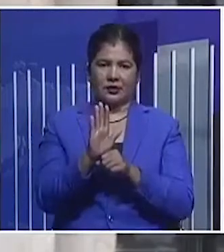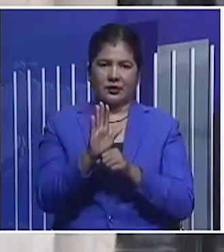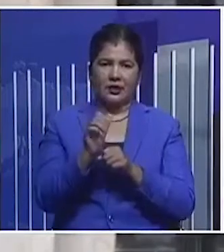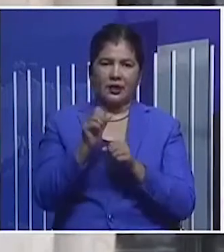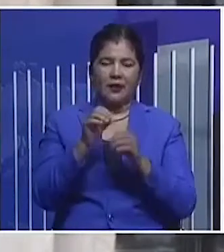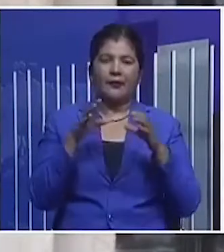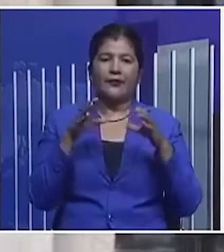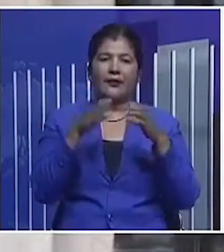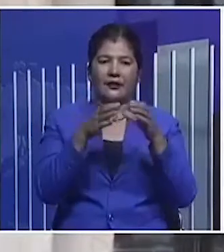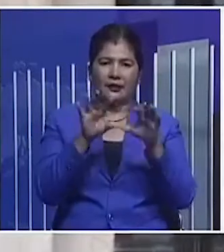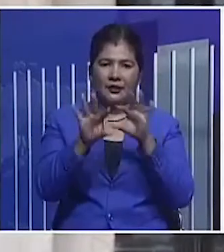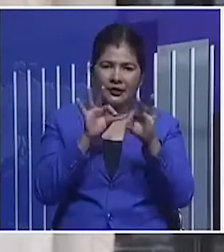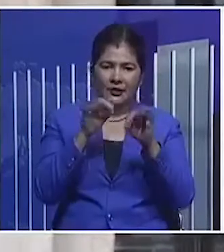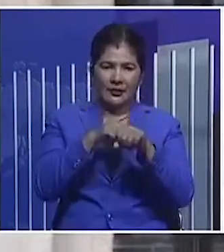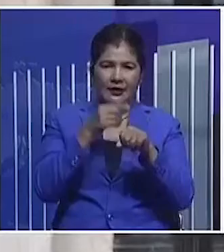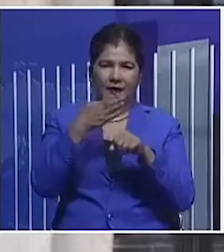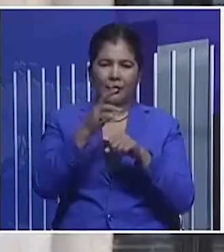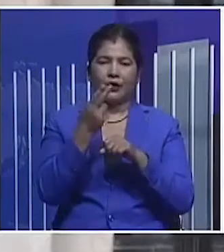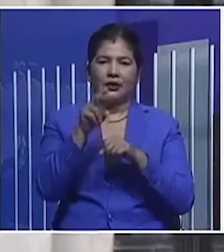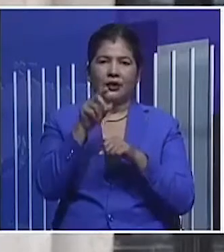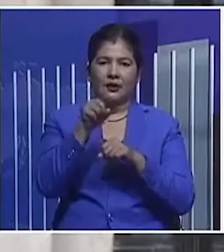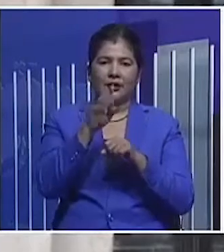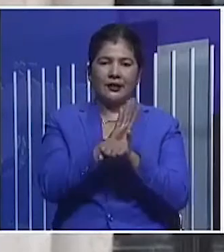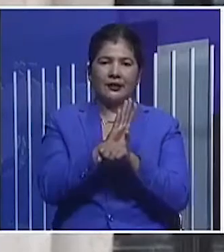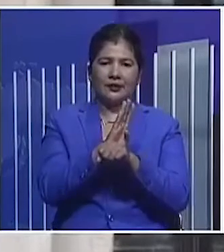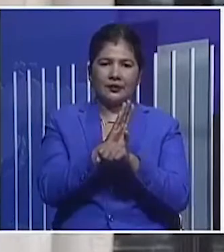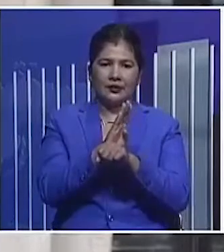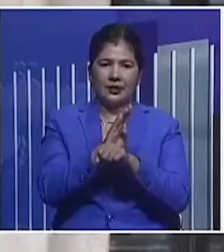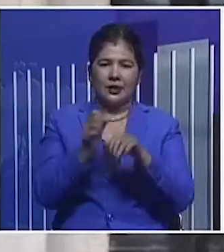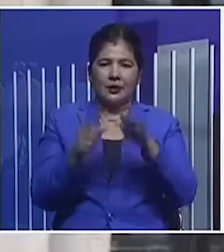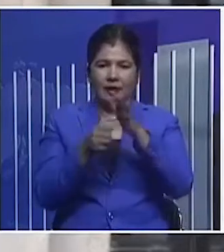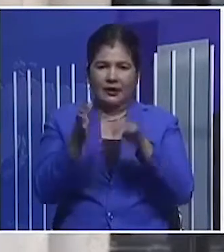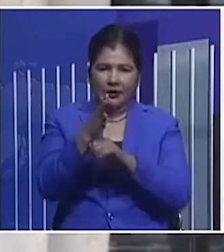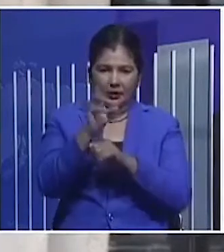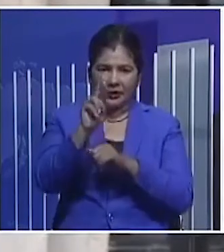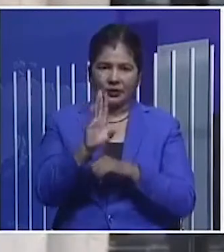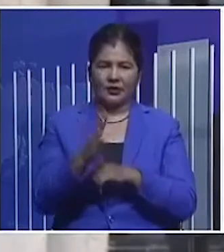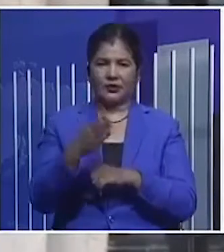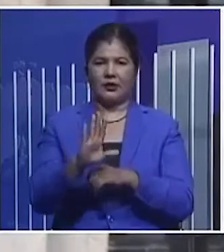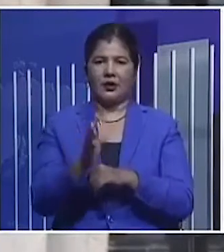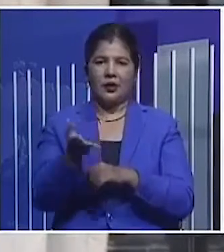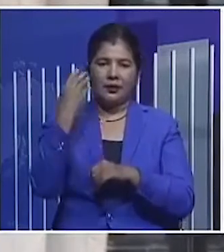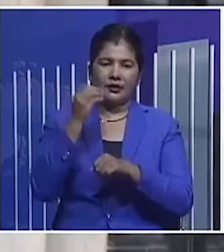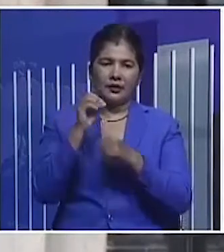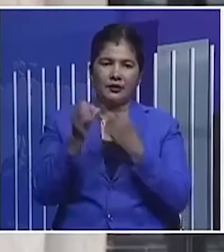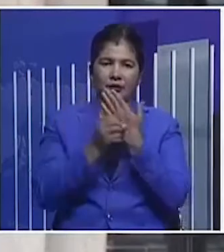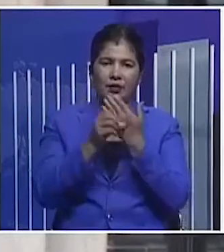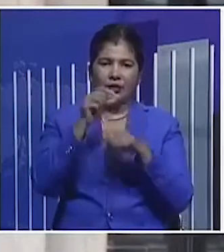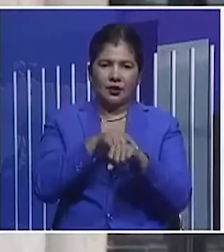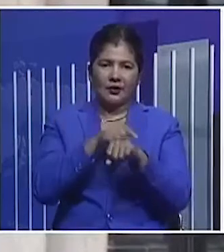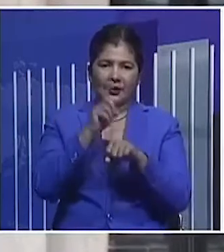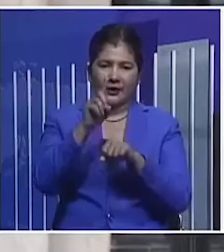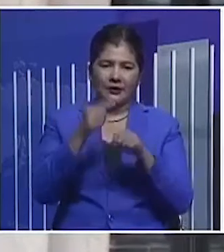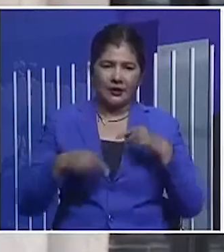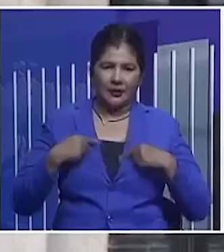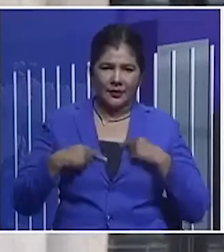नेता छान्न समय लाग्ने भएकाले जेलसम्मका लागि जोनसनले प्रधानमन्त्री रहनुहुनेछ। पछिल्लो समय जोनसनले एकजना